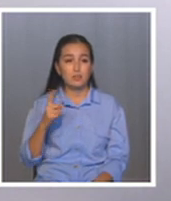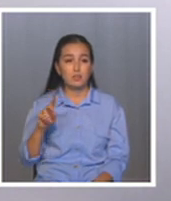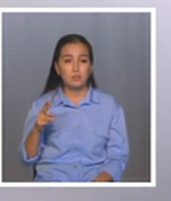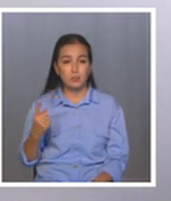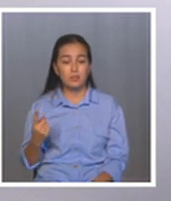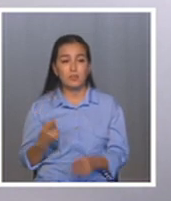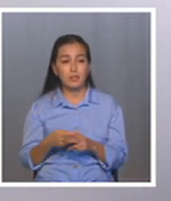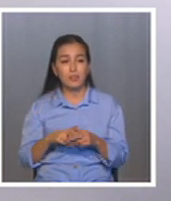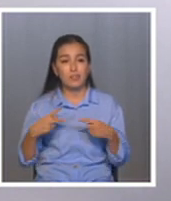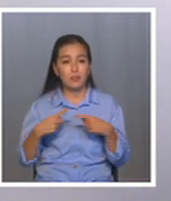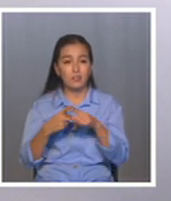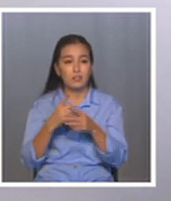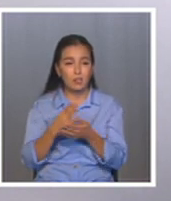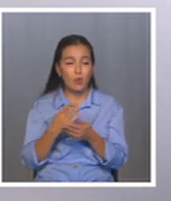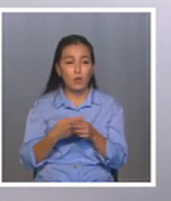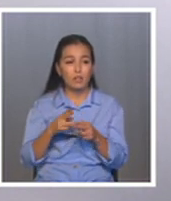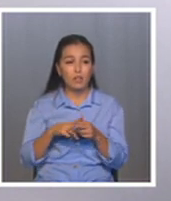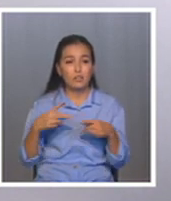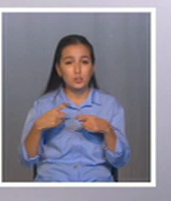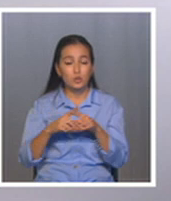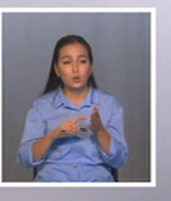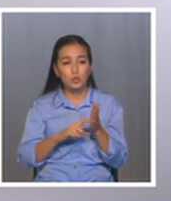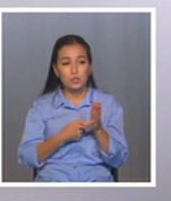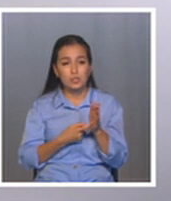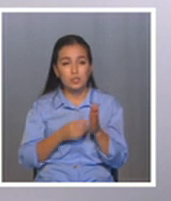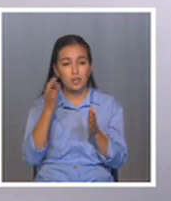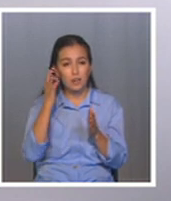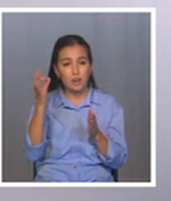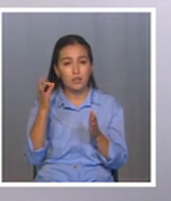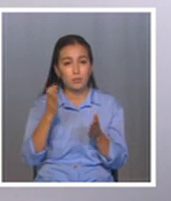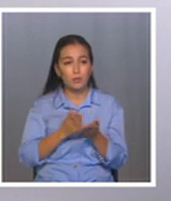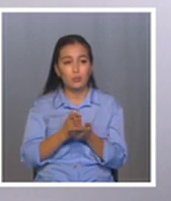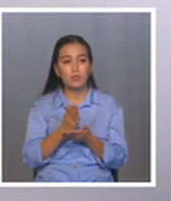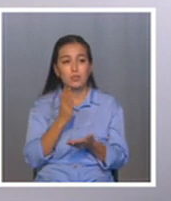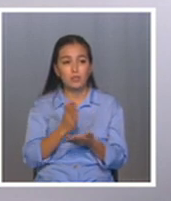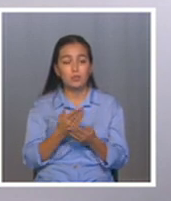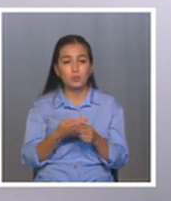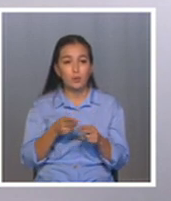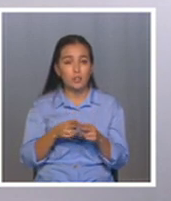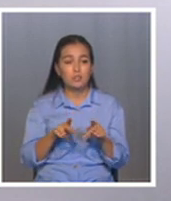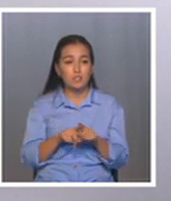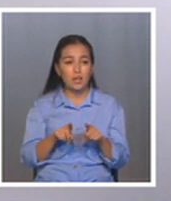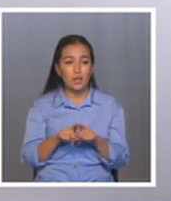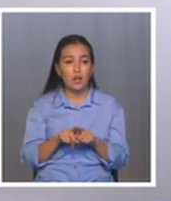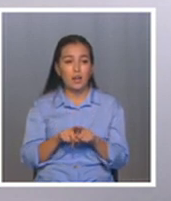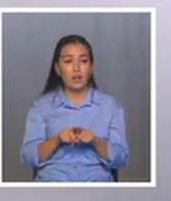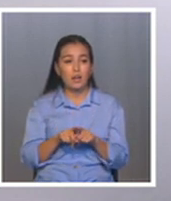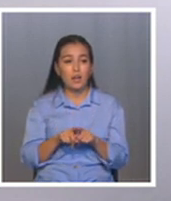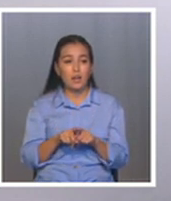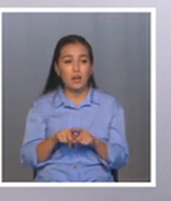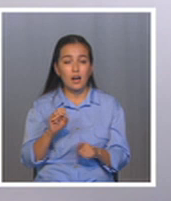тұр. Ал олар қиысу нүктесінде қақ бөлінеді. Сол сияқты енді А1,